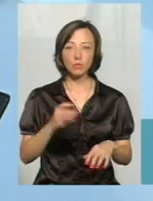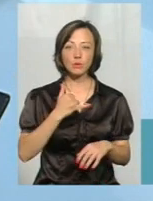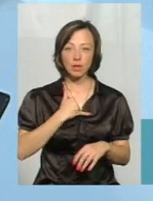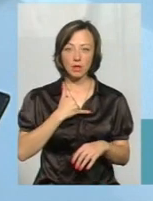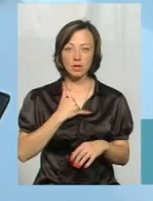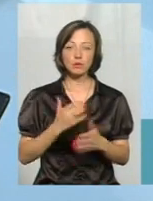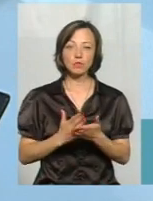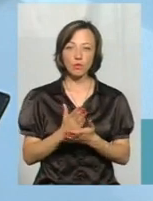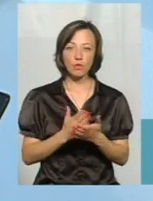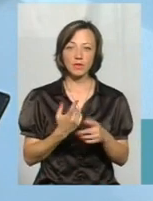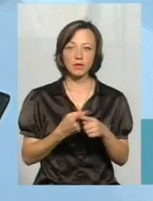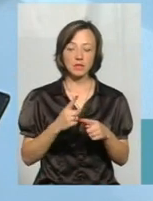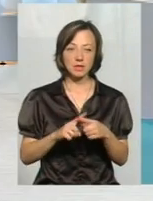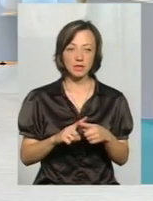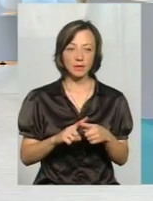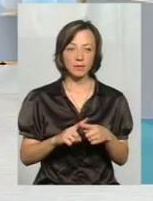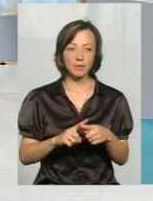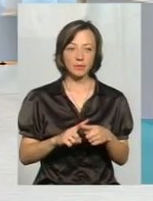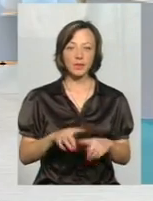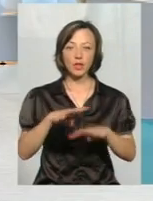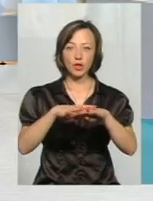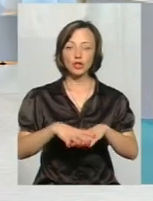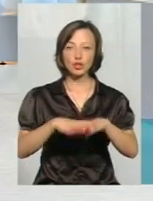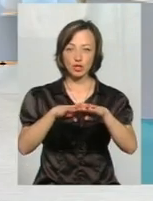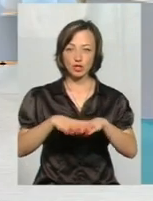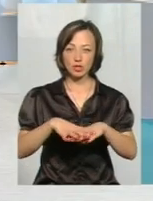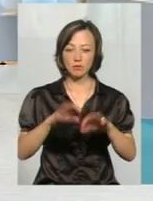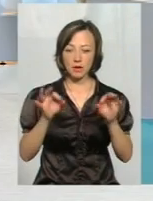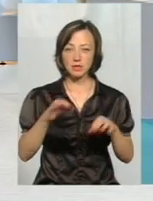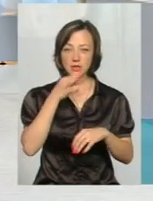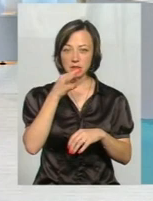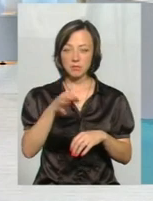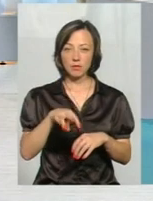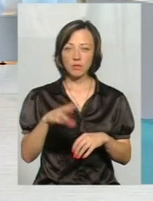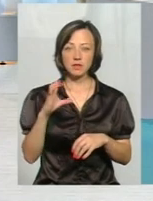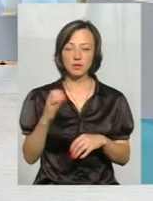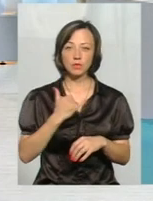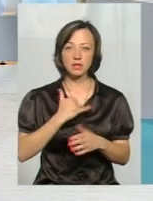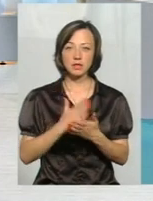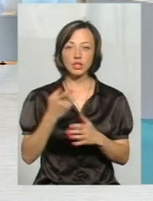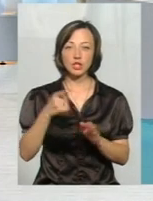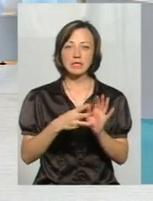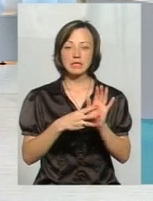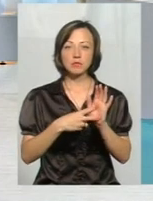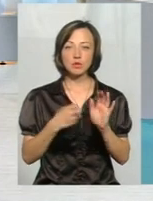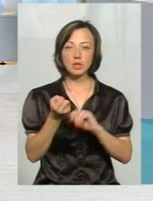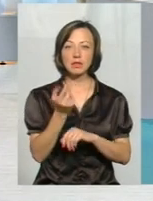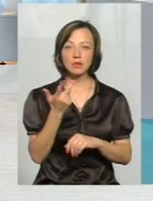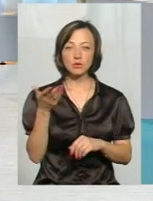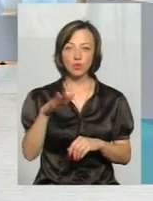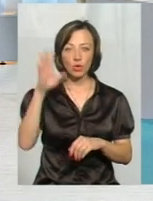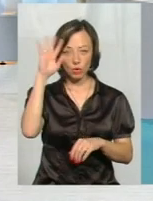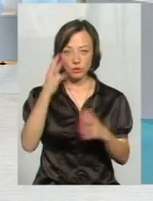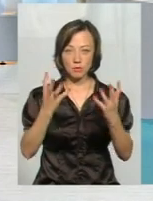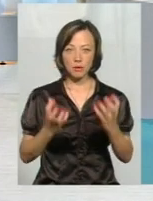для обслуговування оцих рішіток, яких правильно сказав Микола Васильович, у нас є 1713 таких